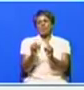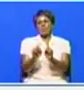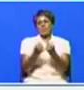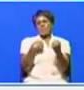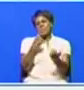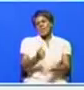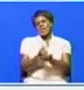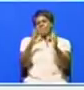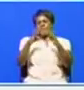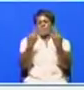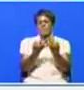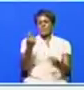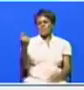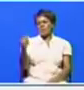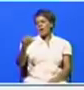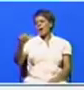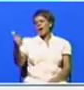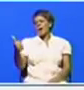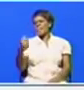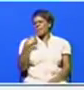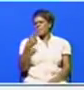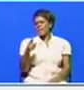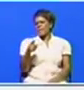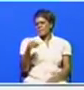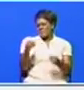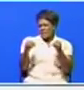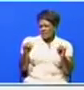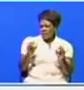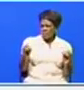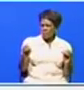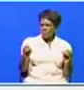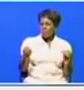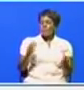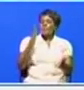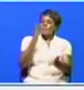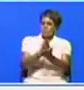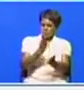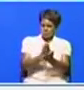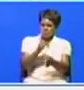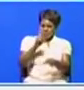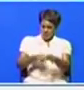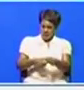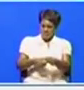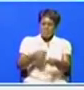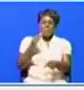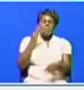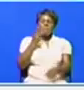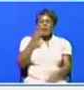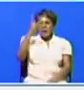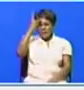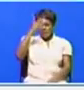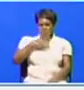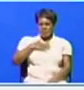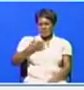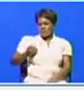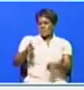nasaidia familia kidogo. Wao wenyewe hawakukuambia usijaribu, usithubutu? Kusema ukweli, hata nikienda Iraq mamangu na babangu na dada zangu